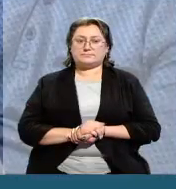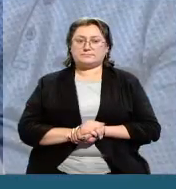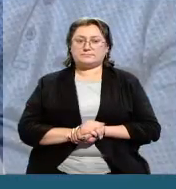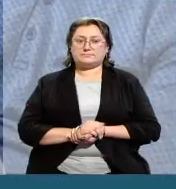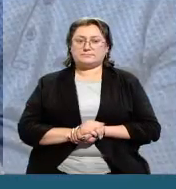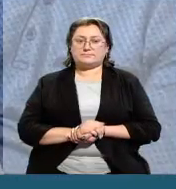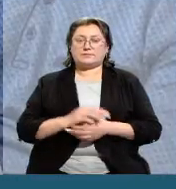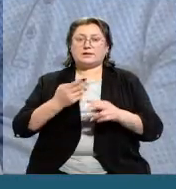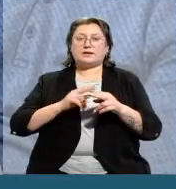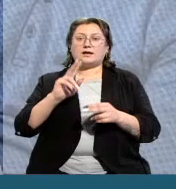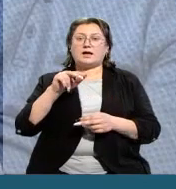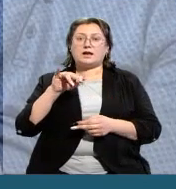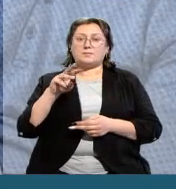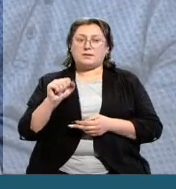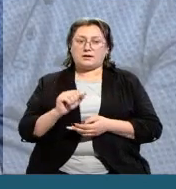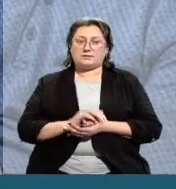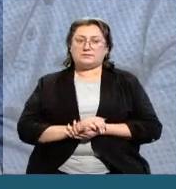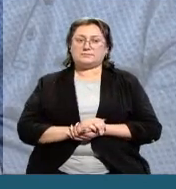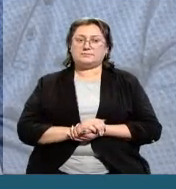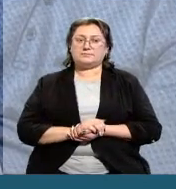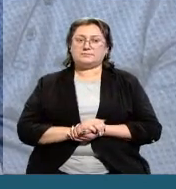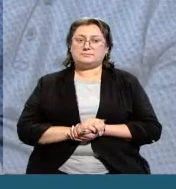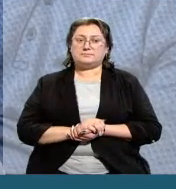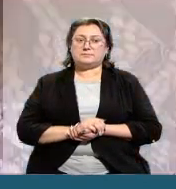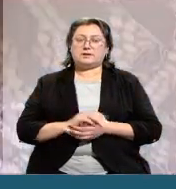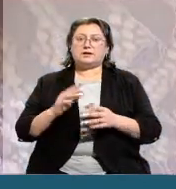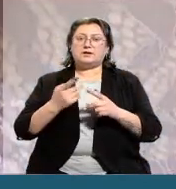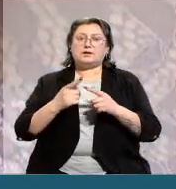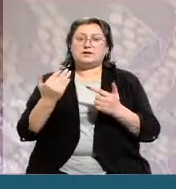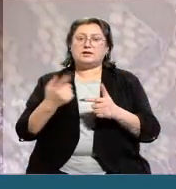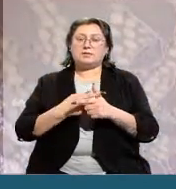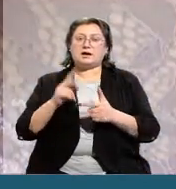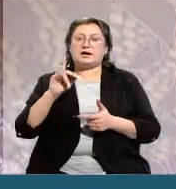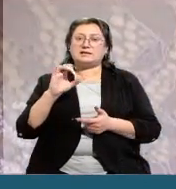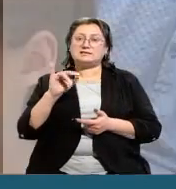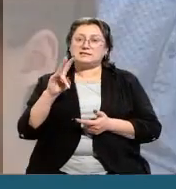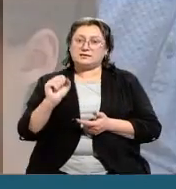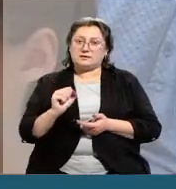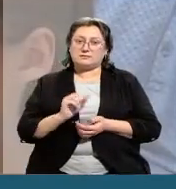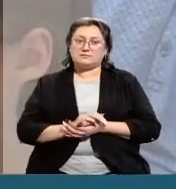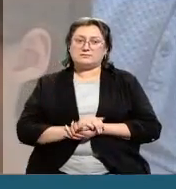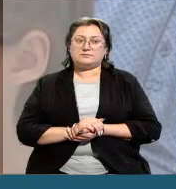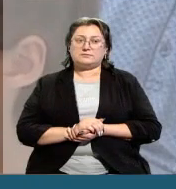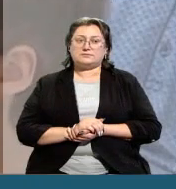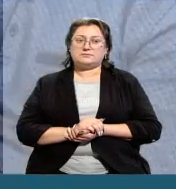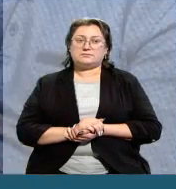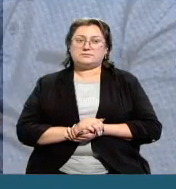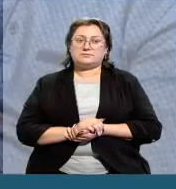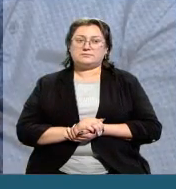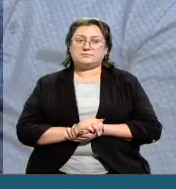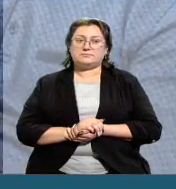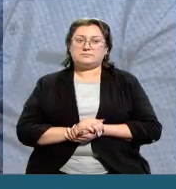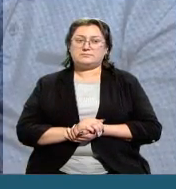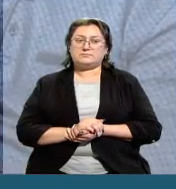Карима, бізде бұл өзінің ішін есімі Кристина. Менің ең бірінші алған 17-ші жылы алған